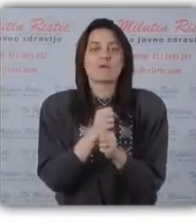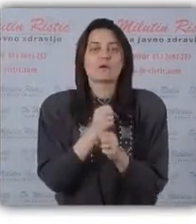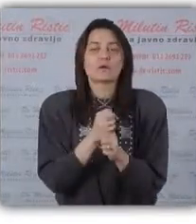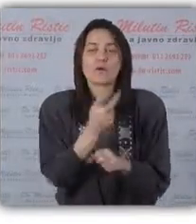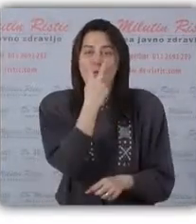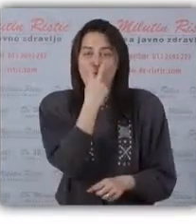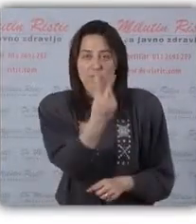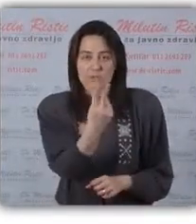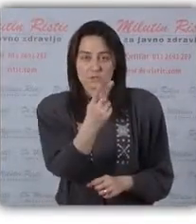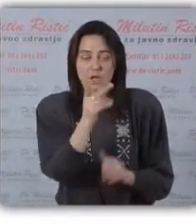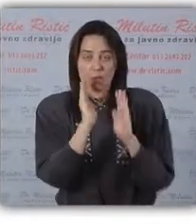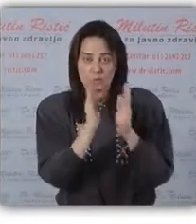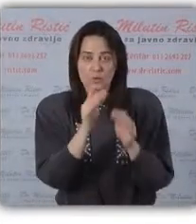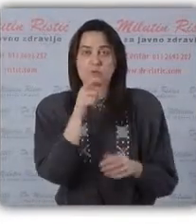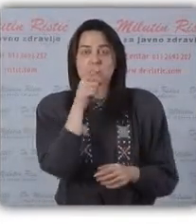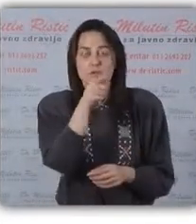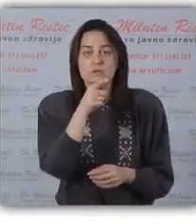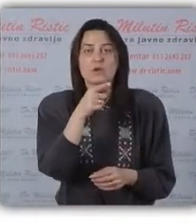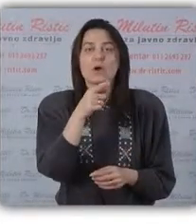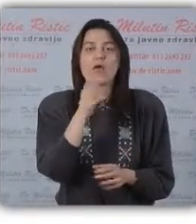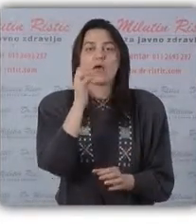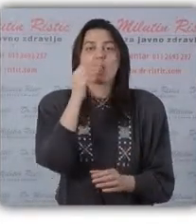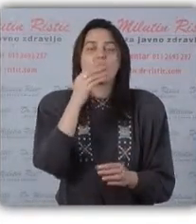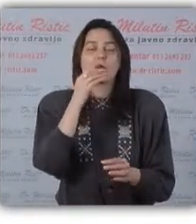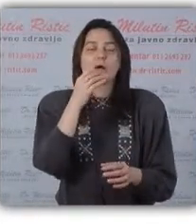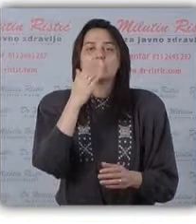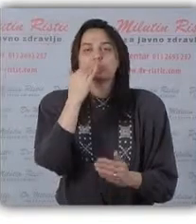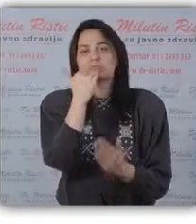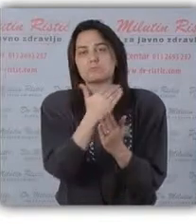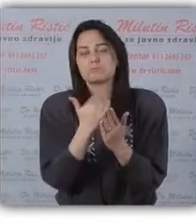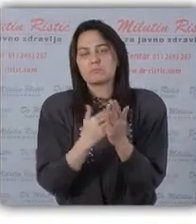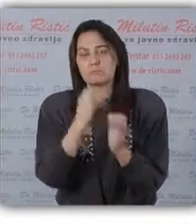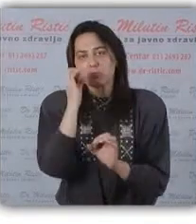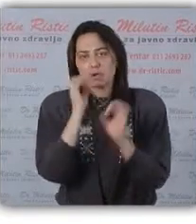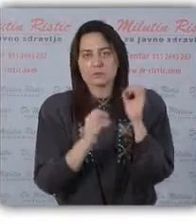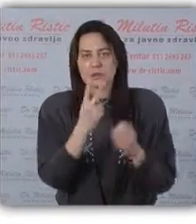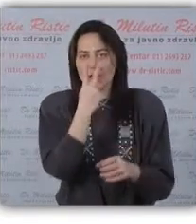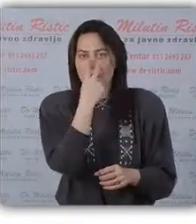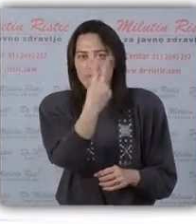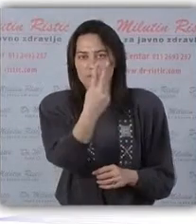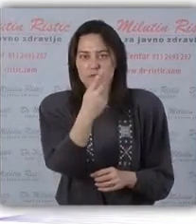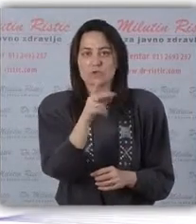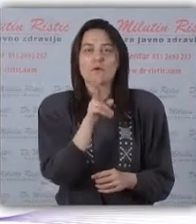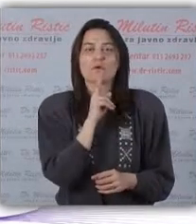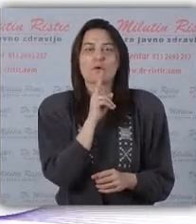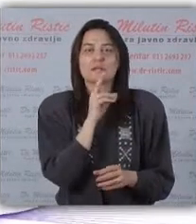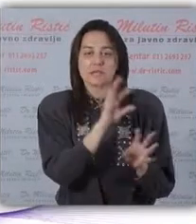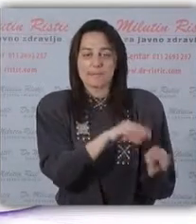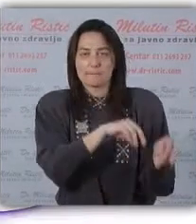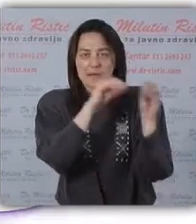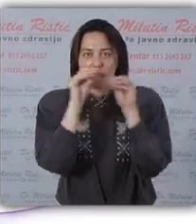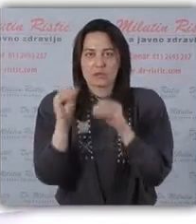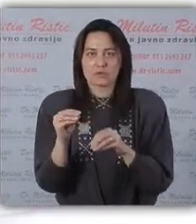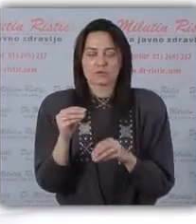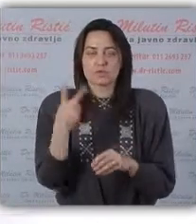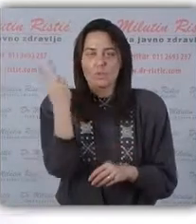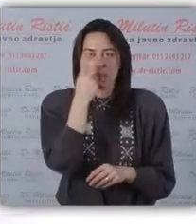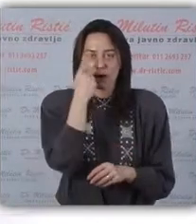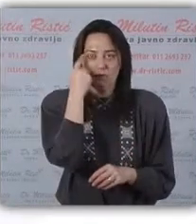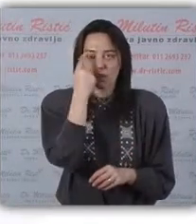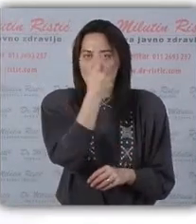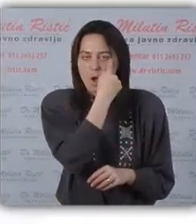funkcije. Vizualni evocirani potencijali su dijagnostička procedura koja se bazira na vizualnom stimulusu koji se